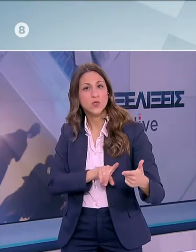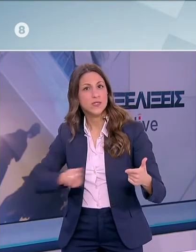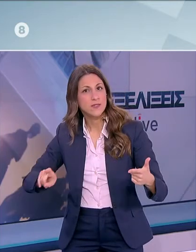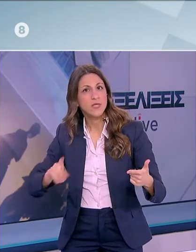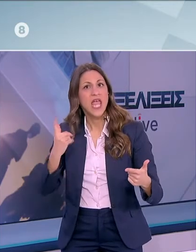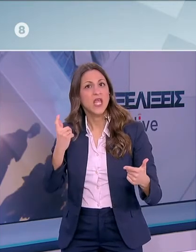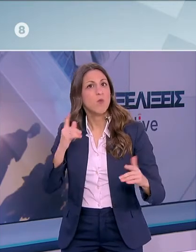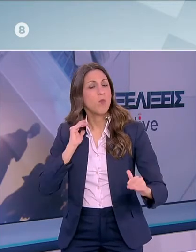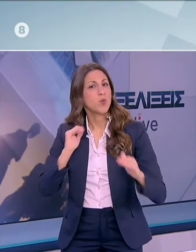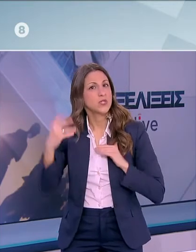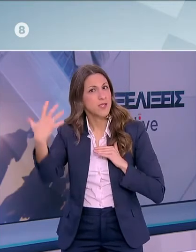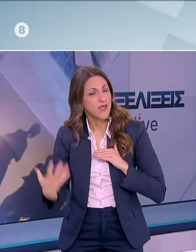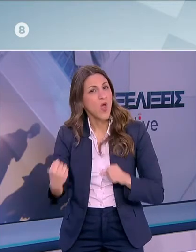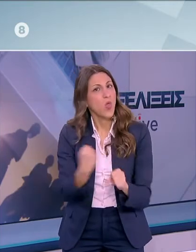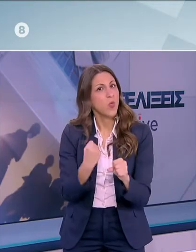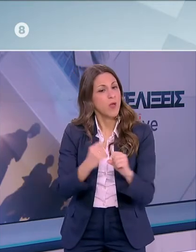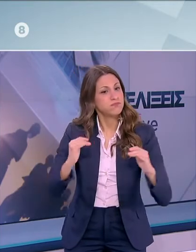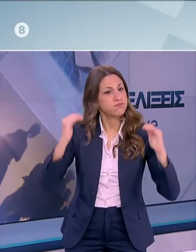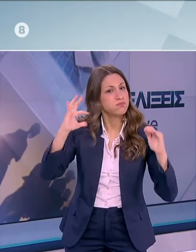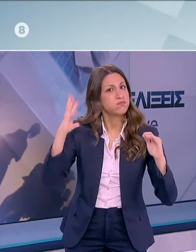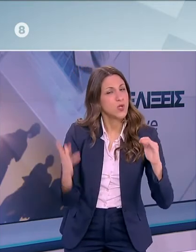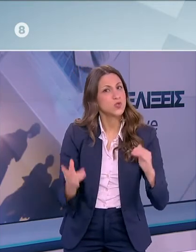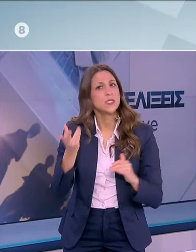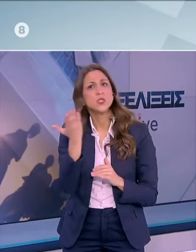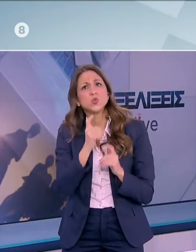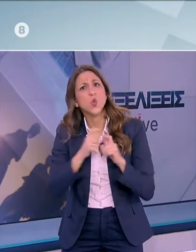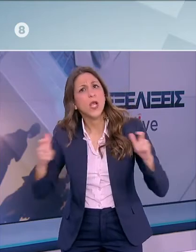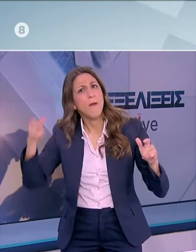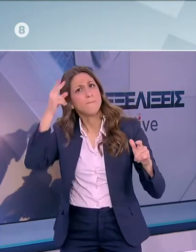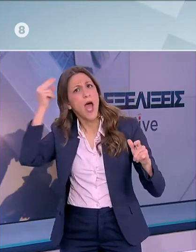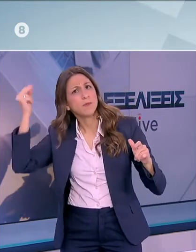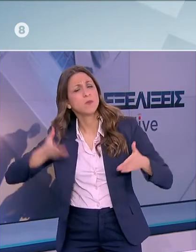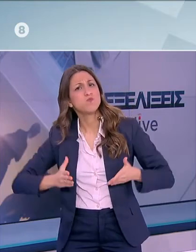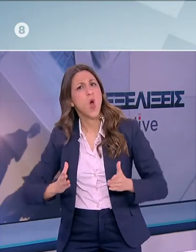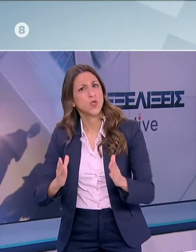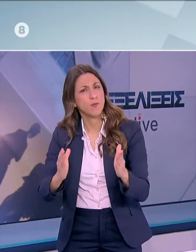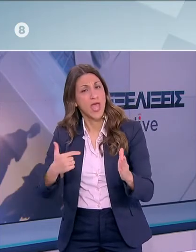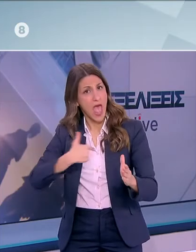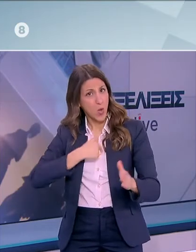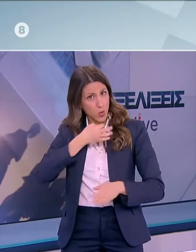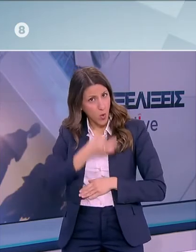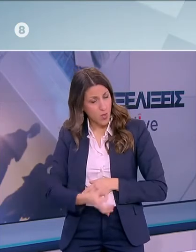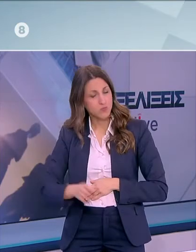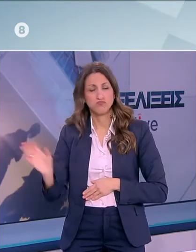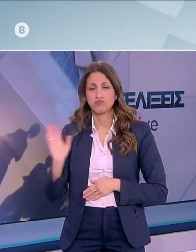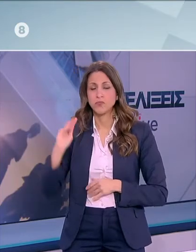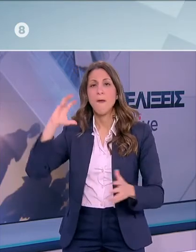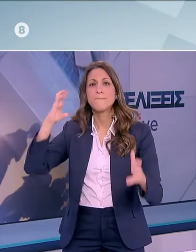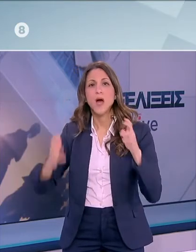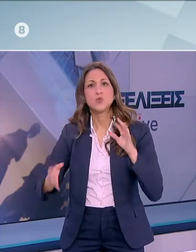σε διάφορους εργασιακούς τομείς, στα εκπαιδευτικά ιδρύματα, στις κοινωνικές δραστηριότητες. Δεν το λέω εγώ, το λέει ο Παγκόσμιος Οργανισμός